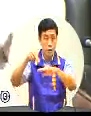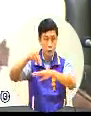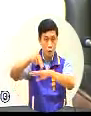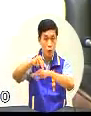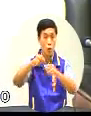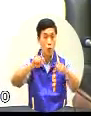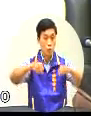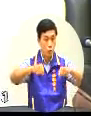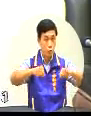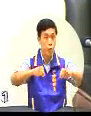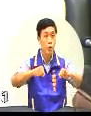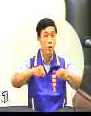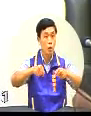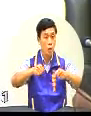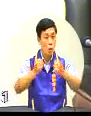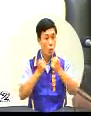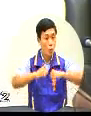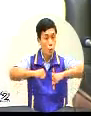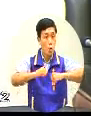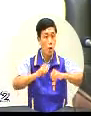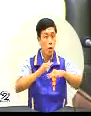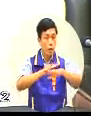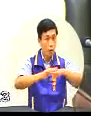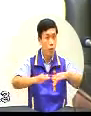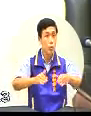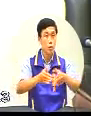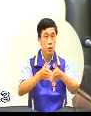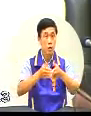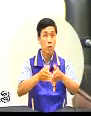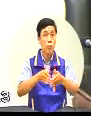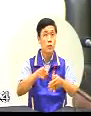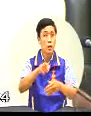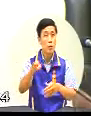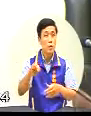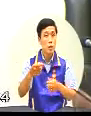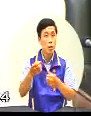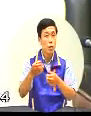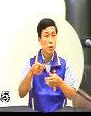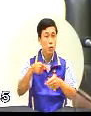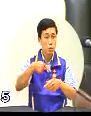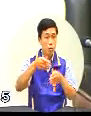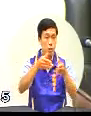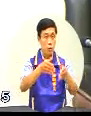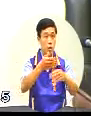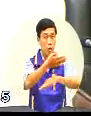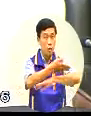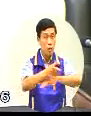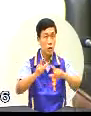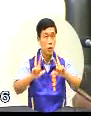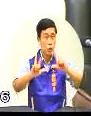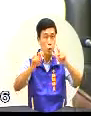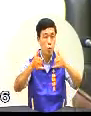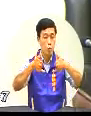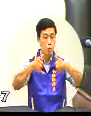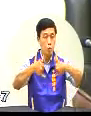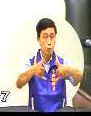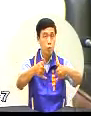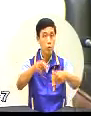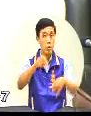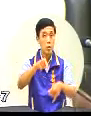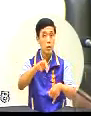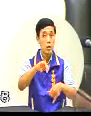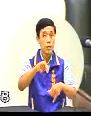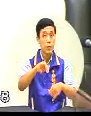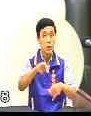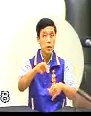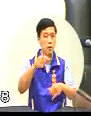一个宽度跟它的行车安全。可是当时他们有用到那个什么河东路那一段的时候，我们就是极很